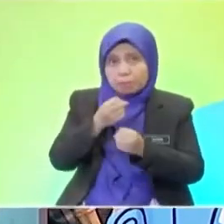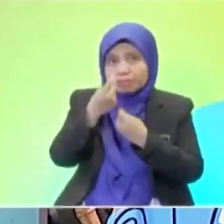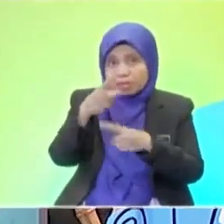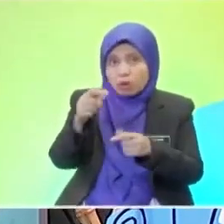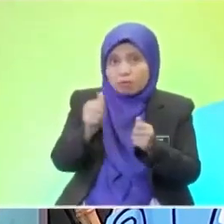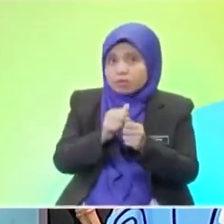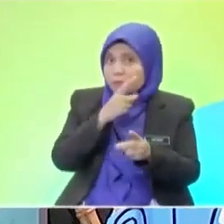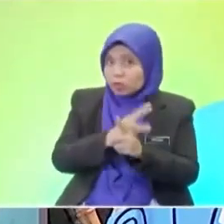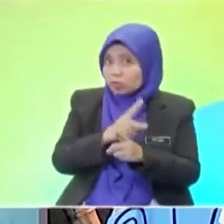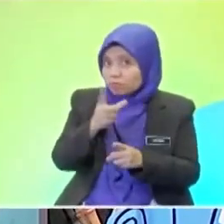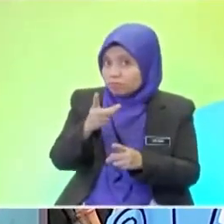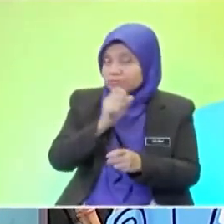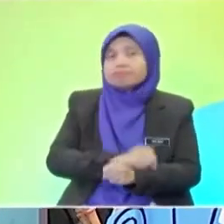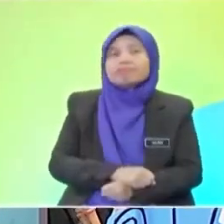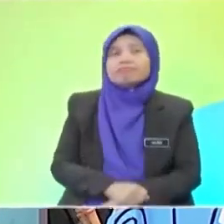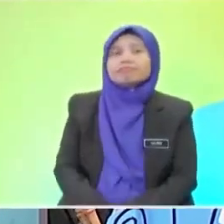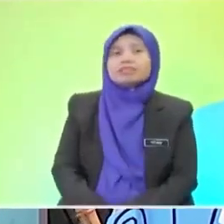soal yang tepat seperti